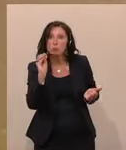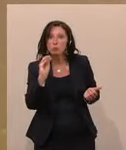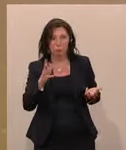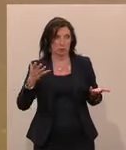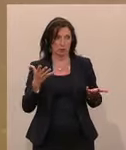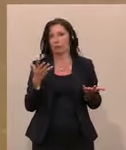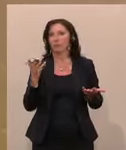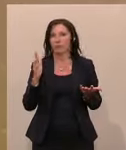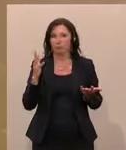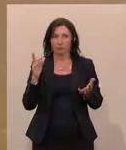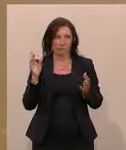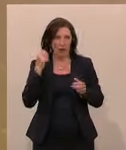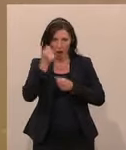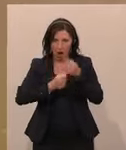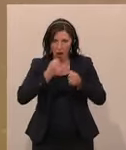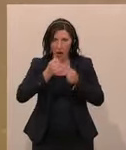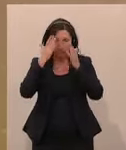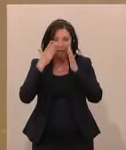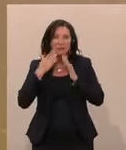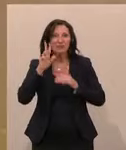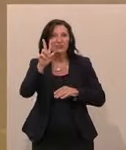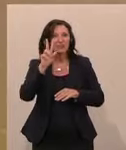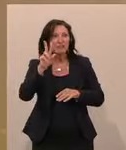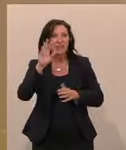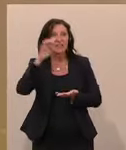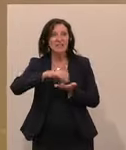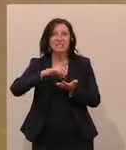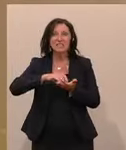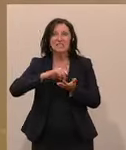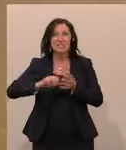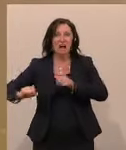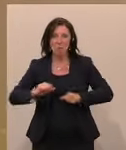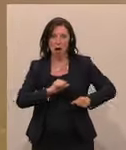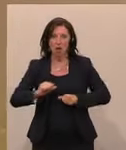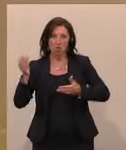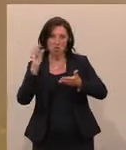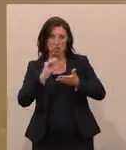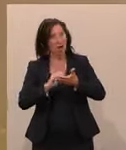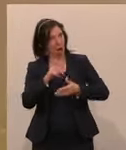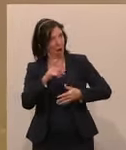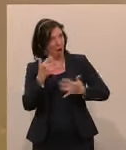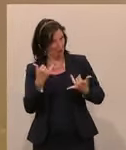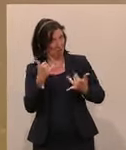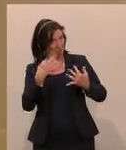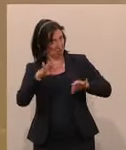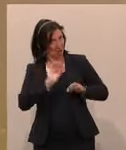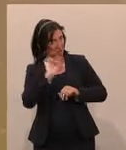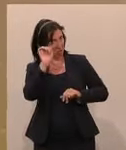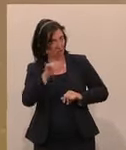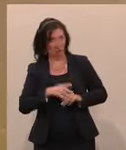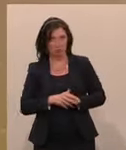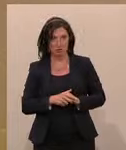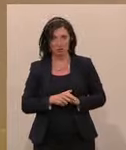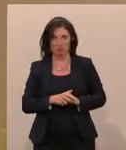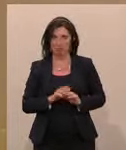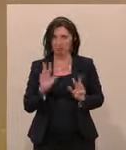wo dunkelhäutige Läufer beim Wiener City-Marathon sind und dann schreibt, haben es leicht Ausgang und die Konsequenz ist, man spricht mit ihm.